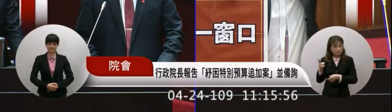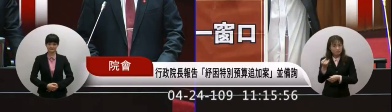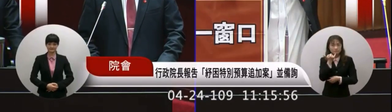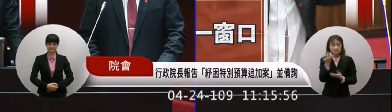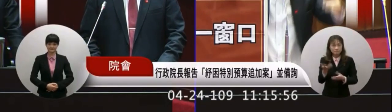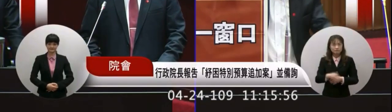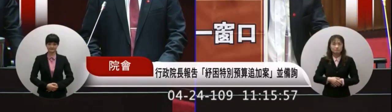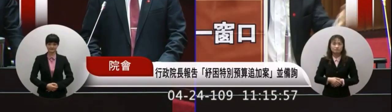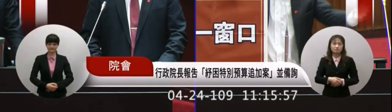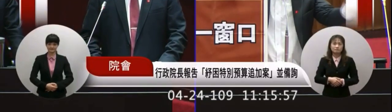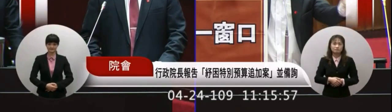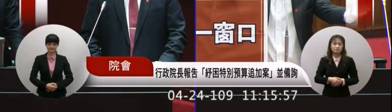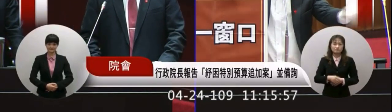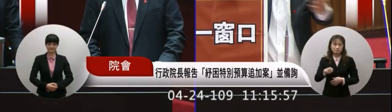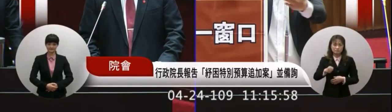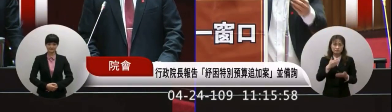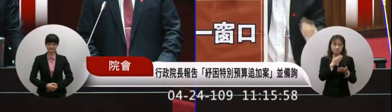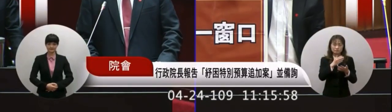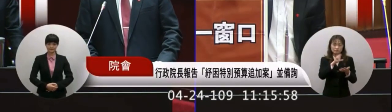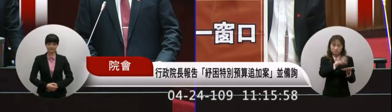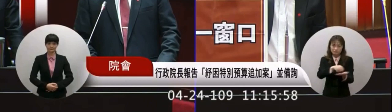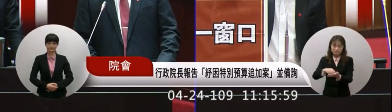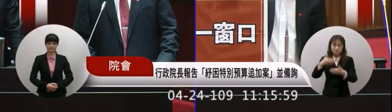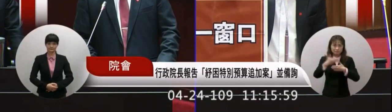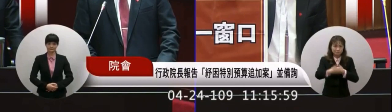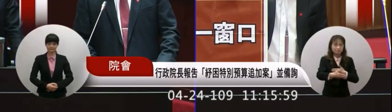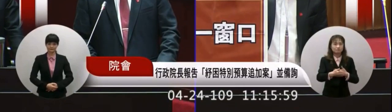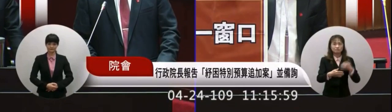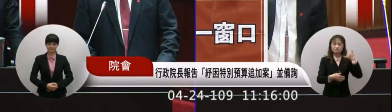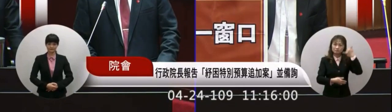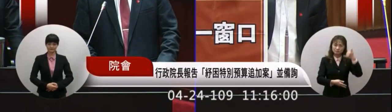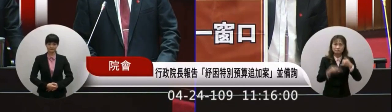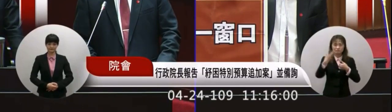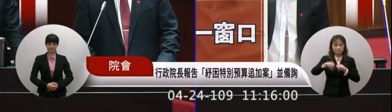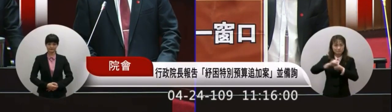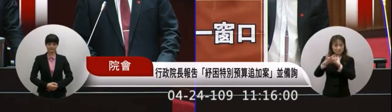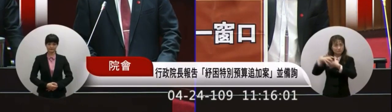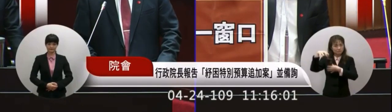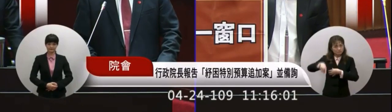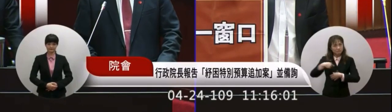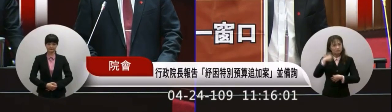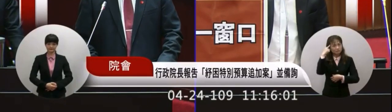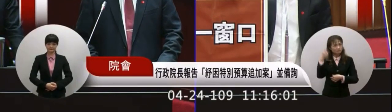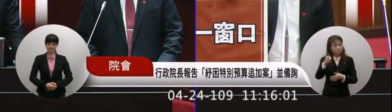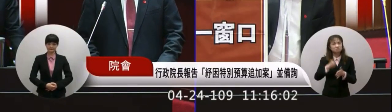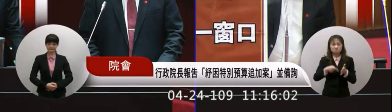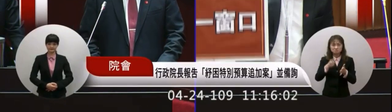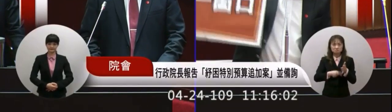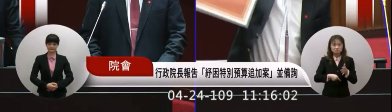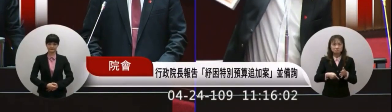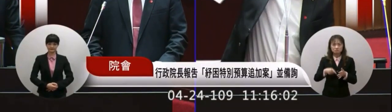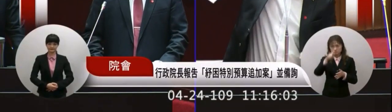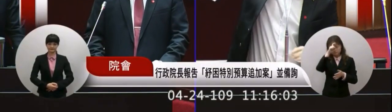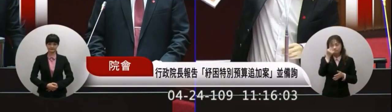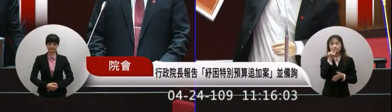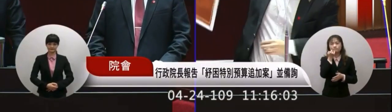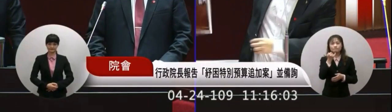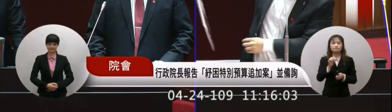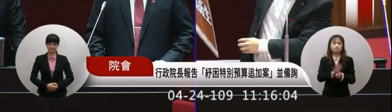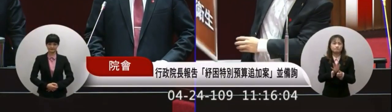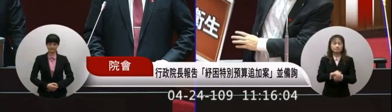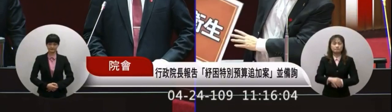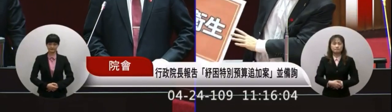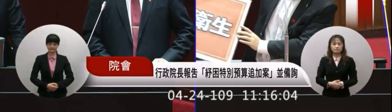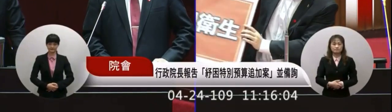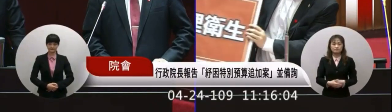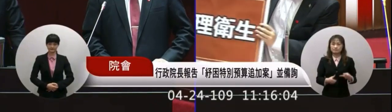啊，既然有这个处理的流程，咱电话也做，网站也做，我想这唔是伤过困难的代志。好，拜托，麻烦，谢谢。